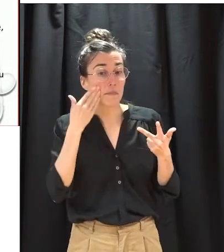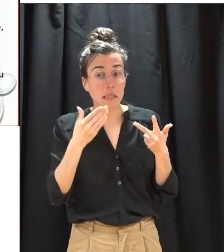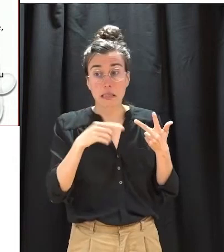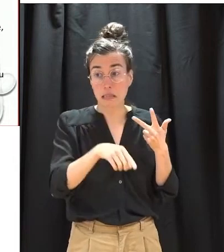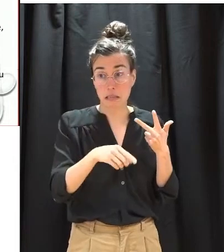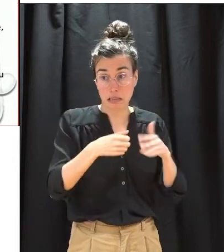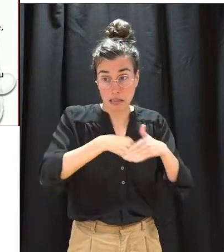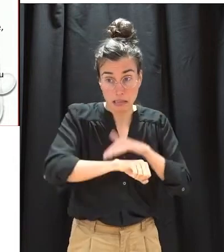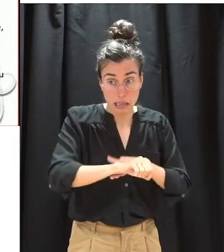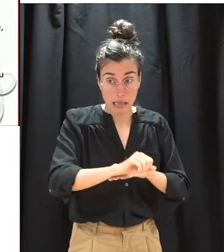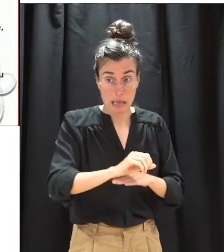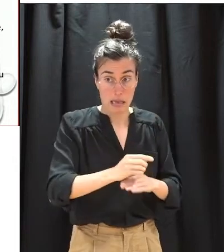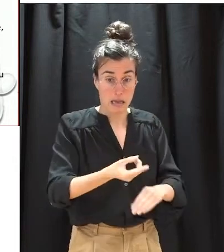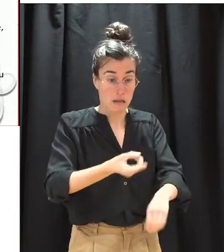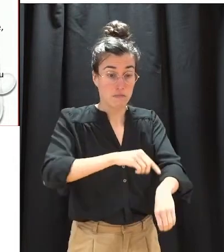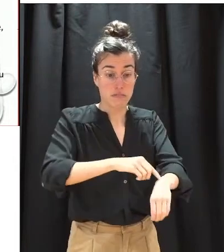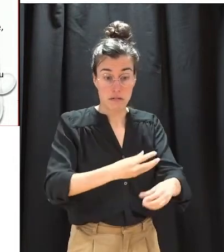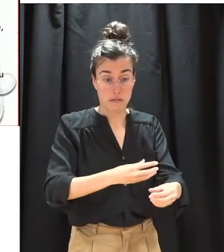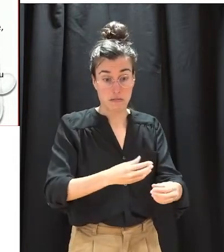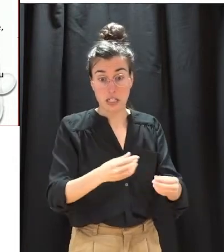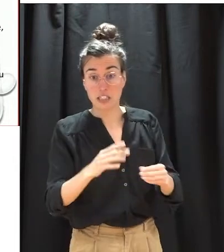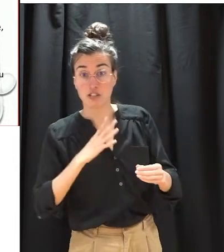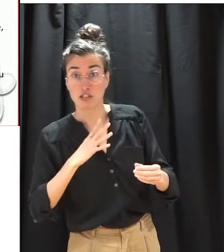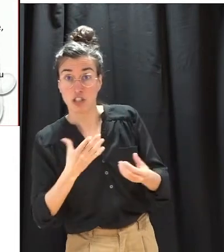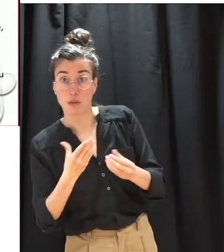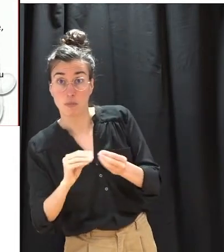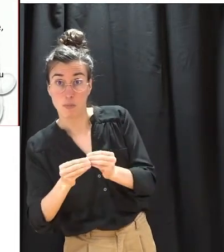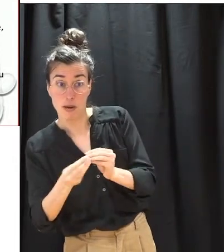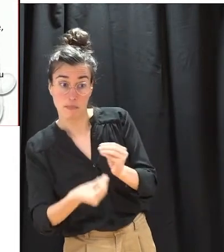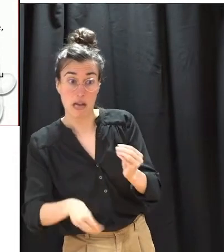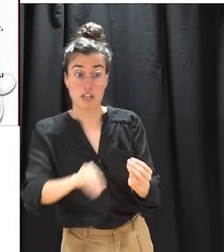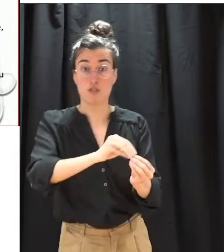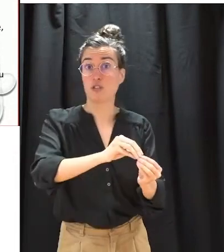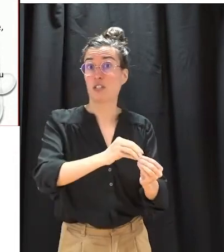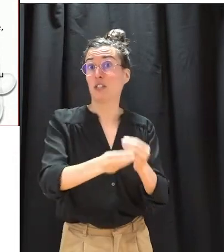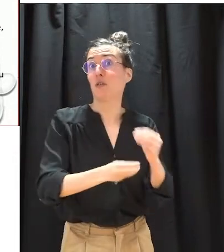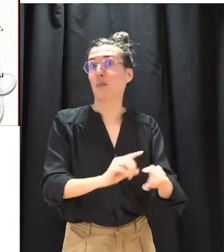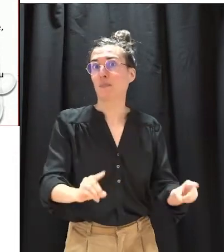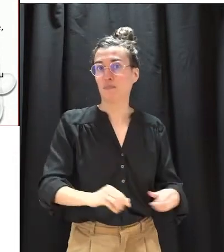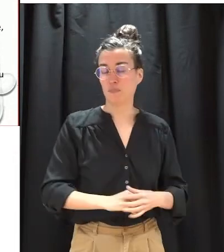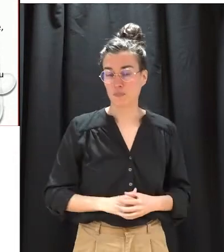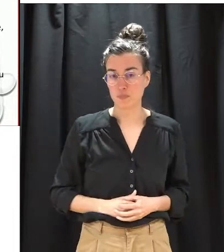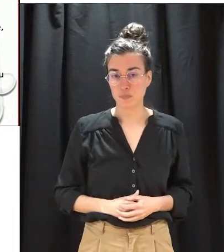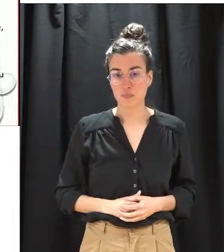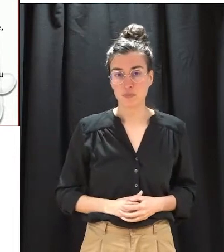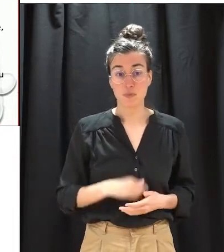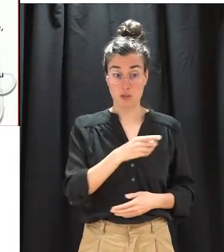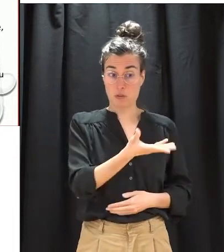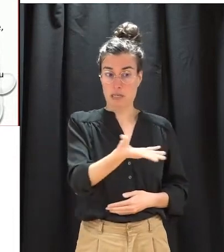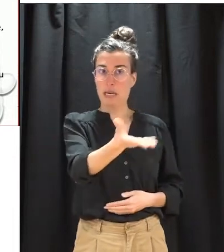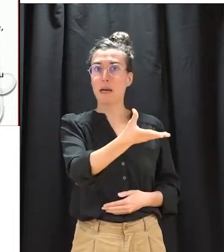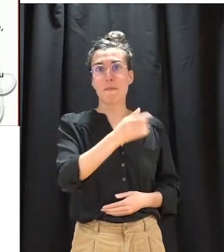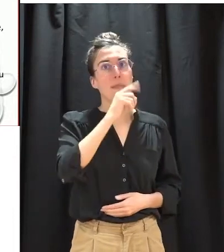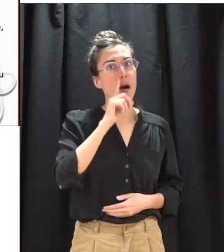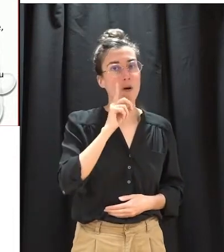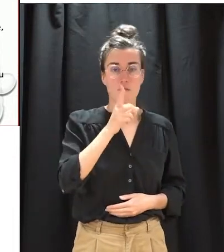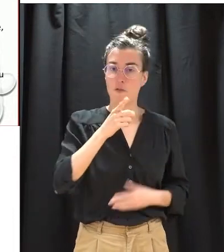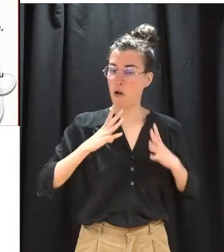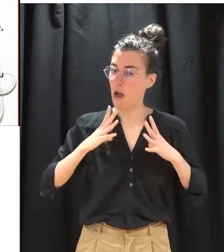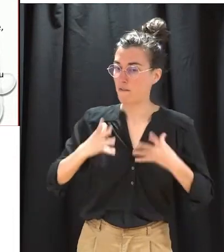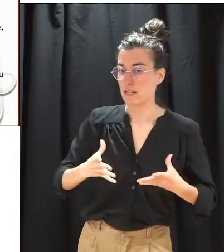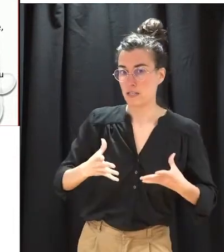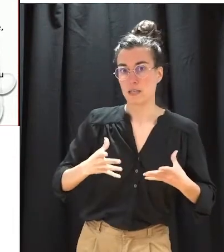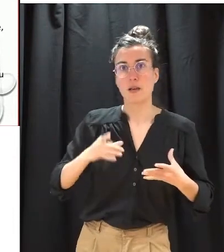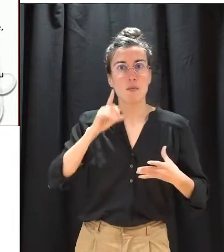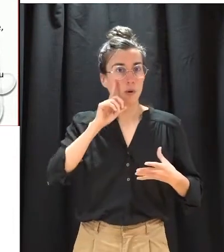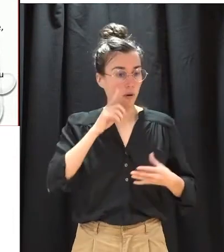impliquer pour ces parents de vraiment s'investir énormément dans cette rééducation post-opératoire, parce que c'est une pièce clé dans le développement